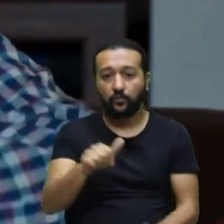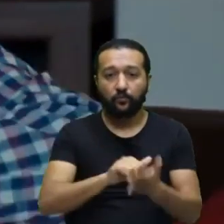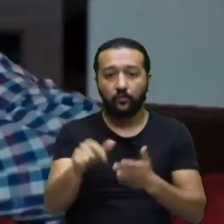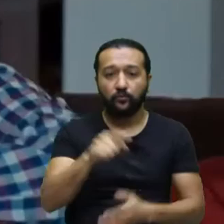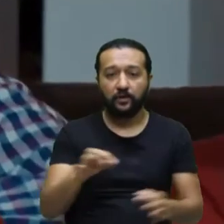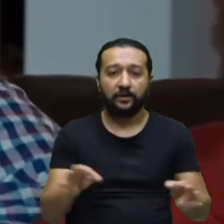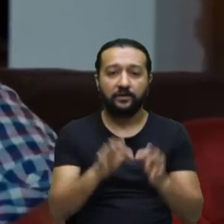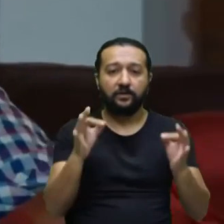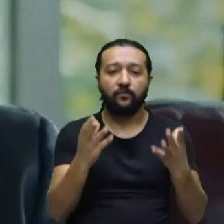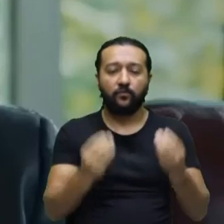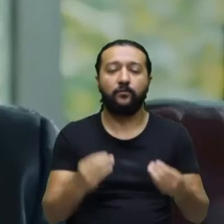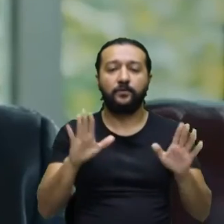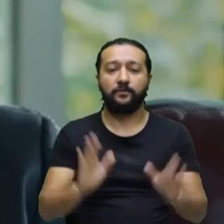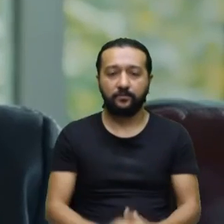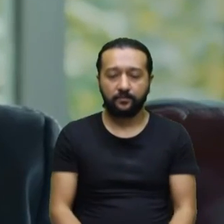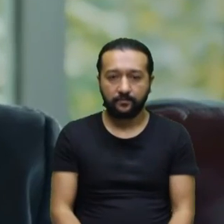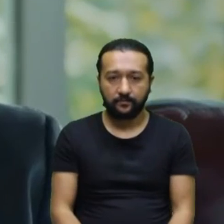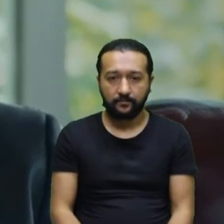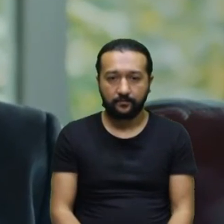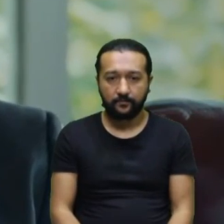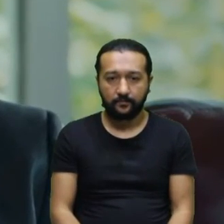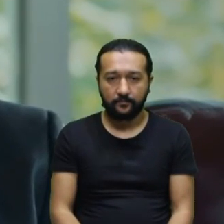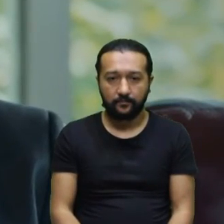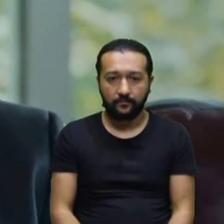Yoksa bütün bunlar tesadüf olamaz.